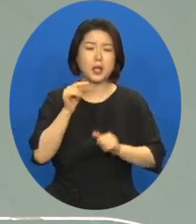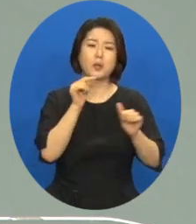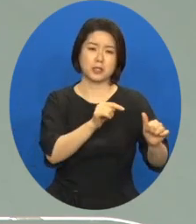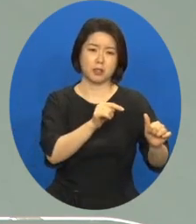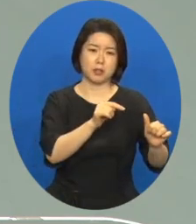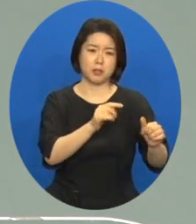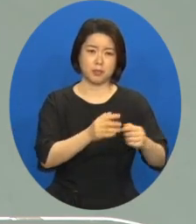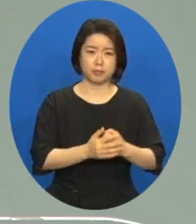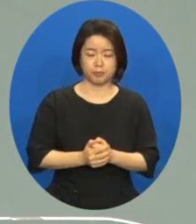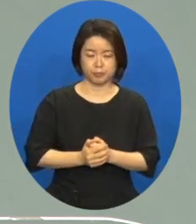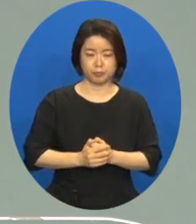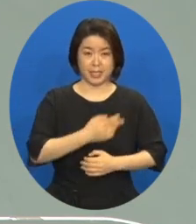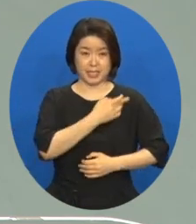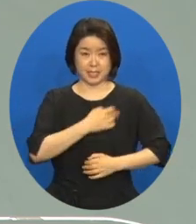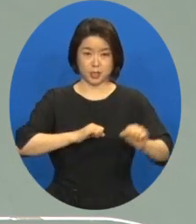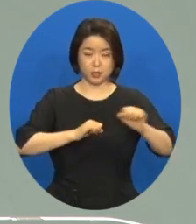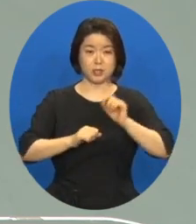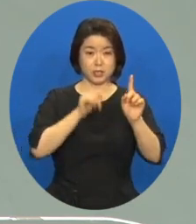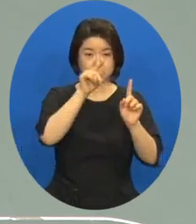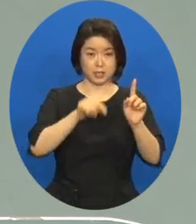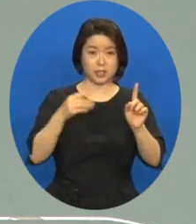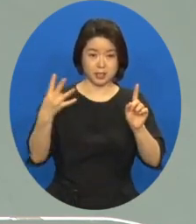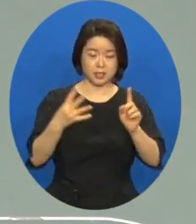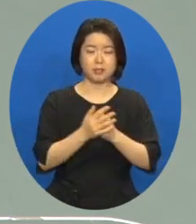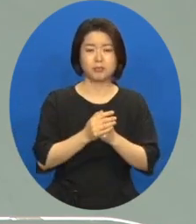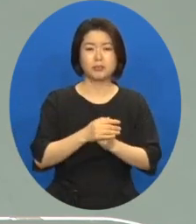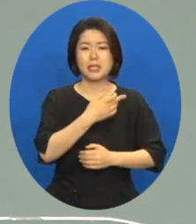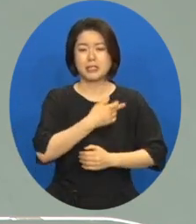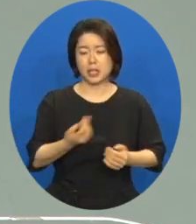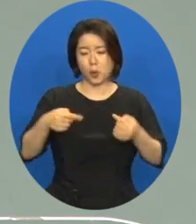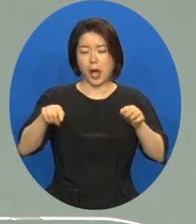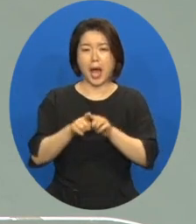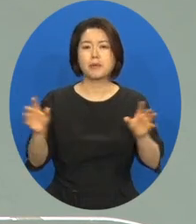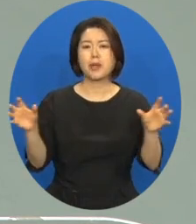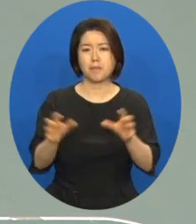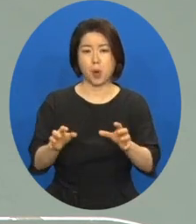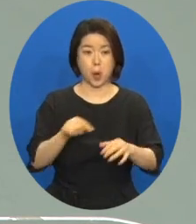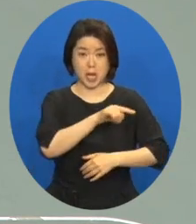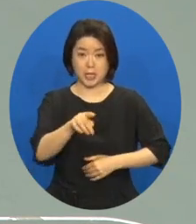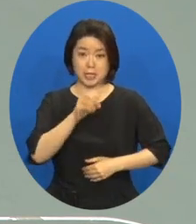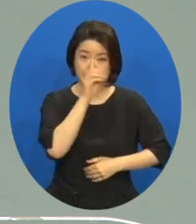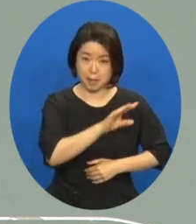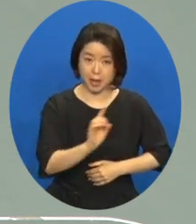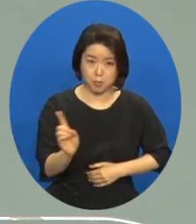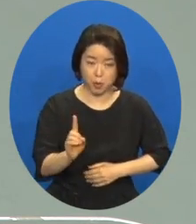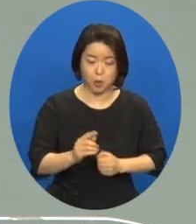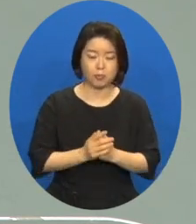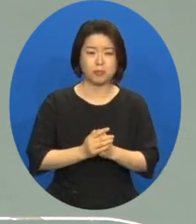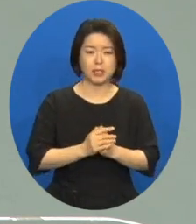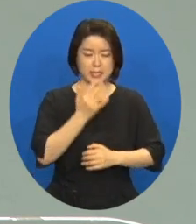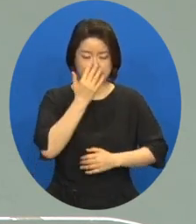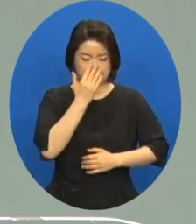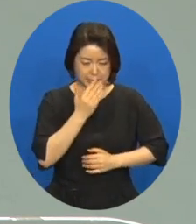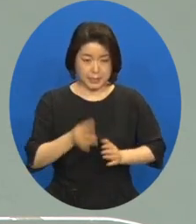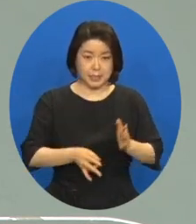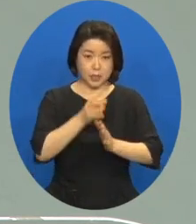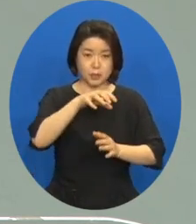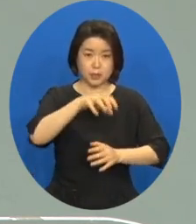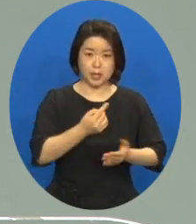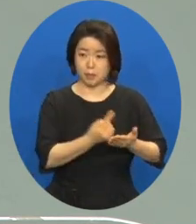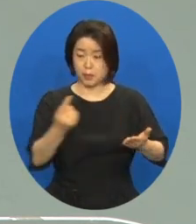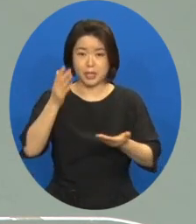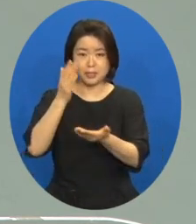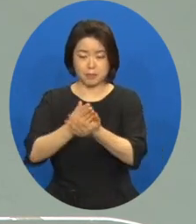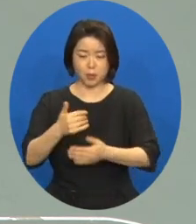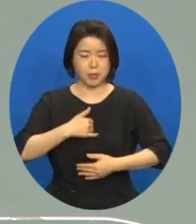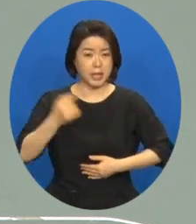사도행전 1장 4절 5절입니다. 사도와 함께 모이사 그들에게 분부하여 이르시되 예루살렘을 떠나지 말고 내게서